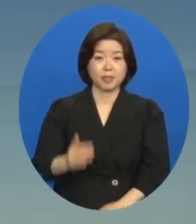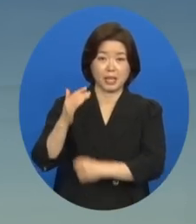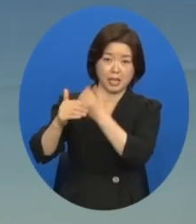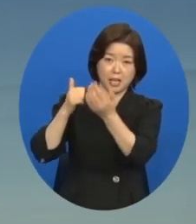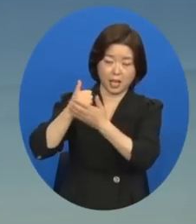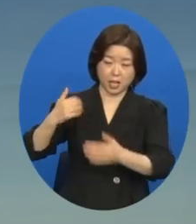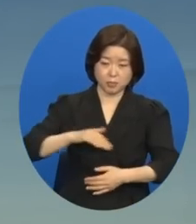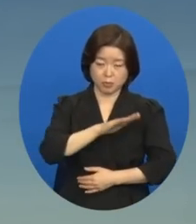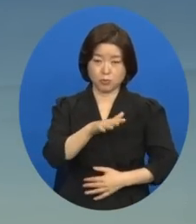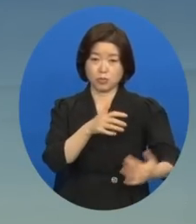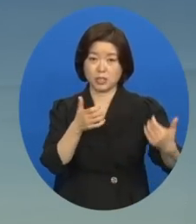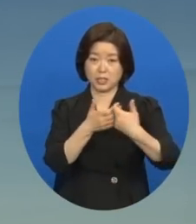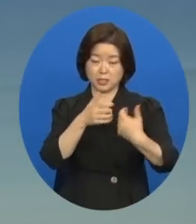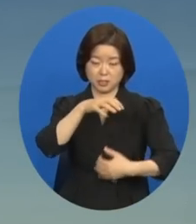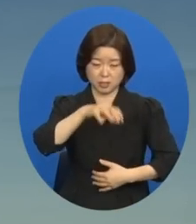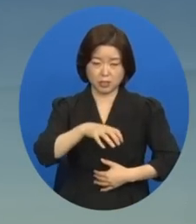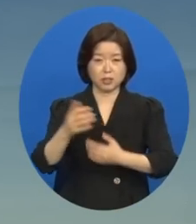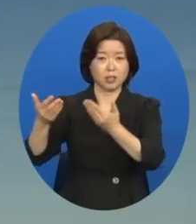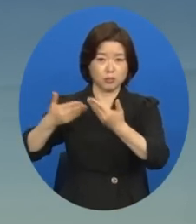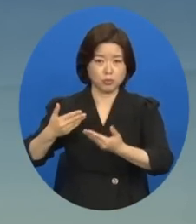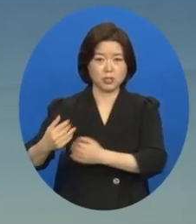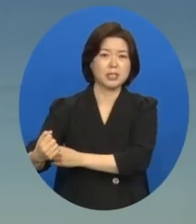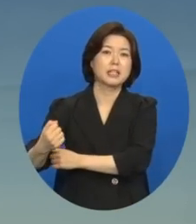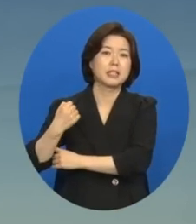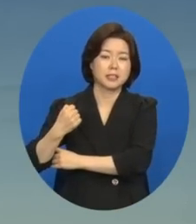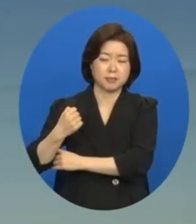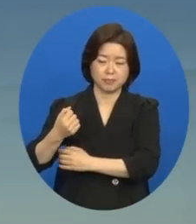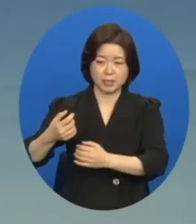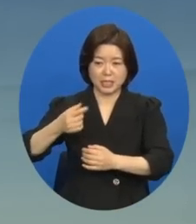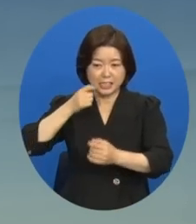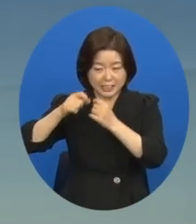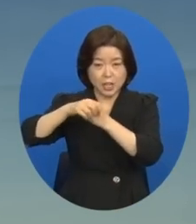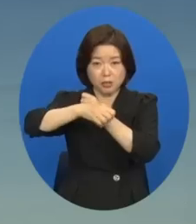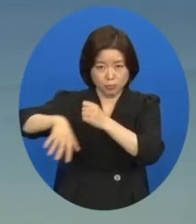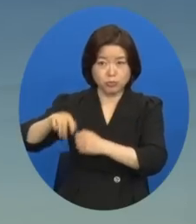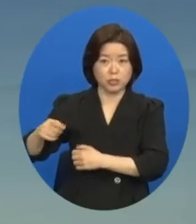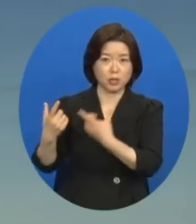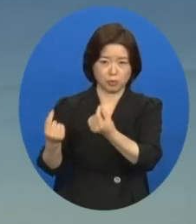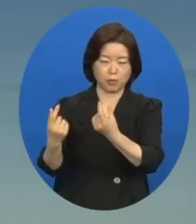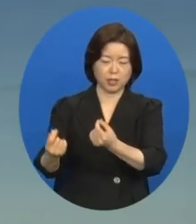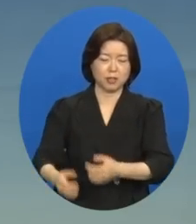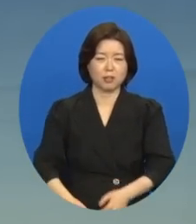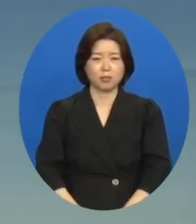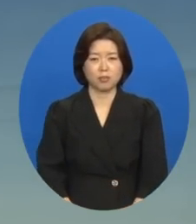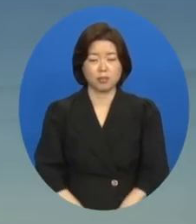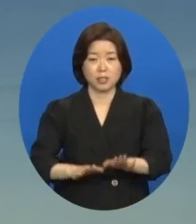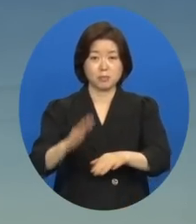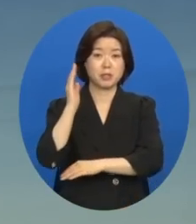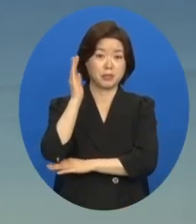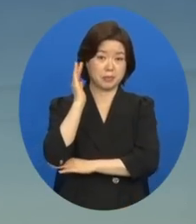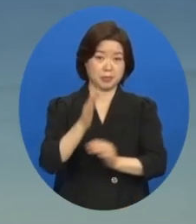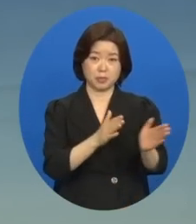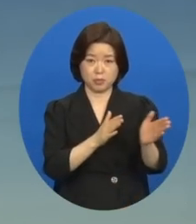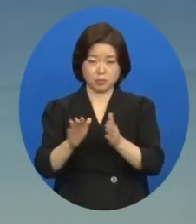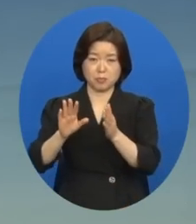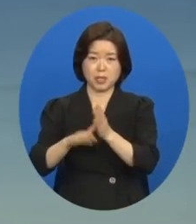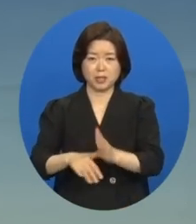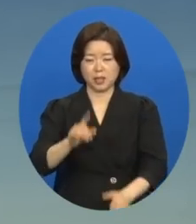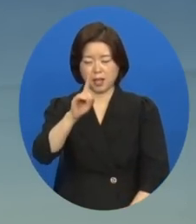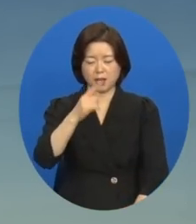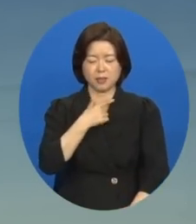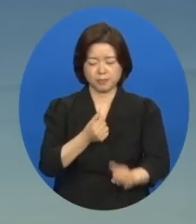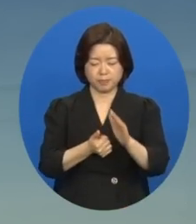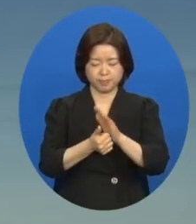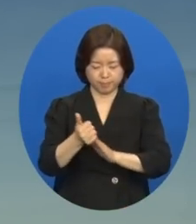하나님께서 우리의 전쟁터에 우리에게 주신 무기예요. 저는 이번 설교를 준비하면서 한 가지 소원을